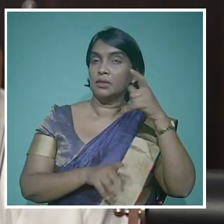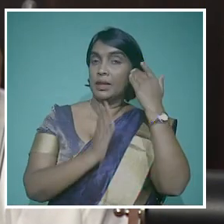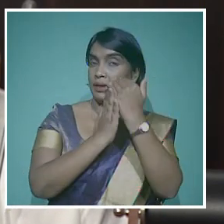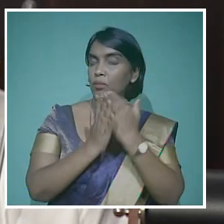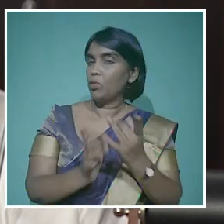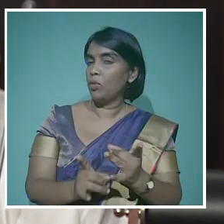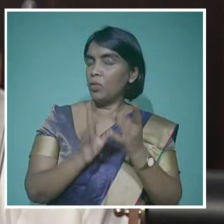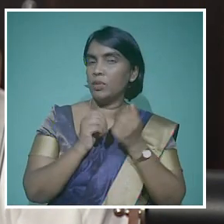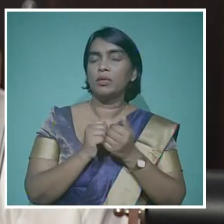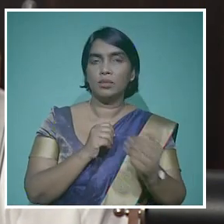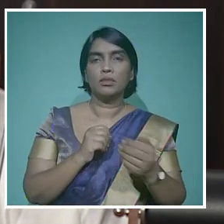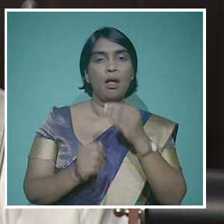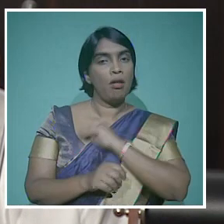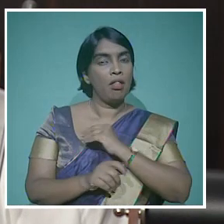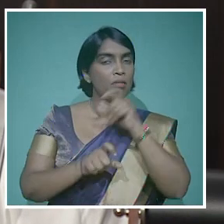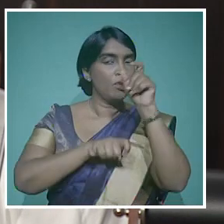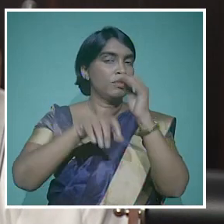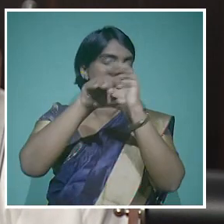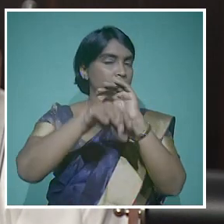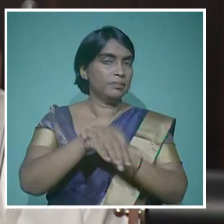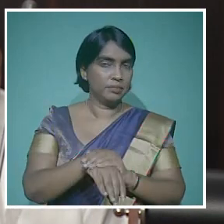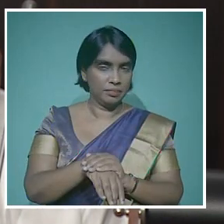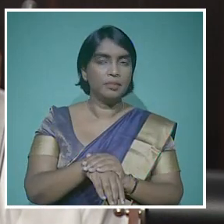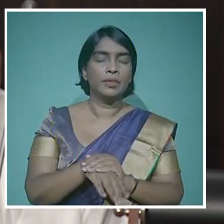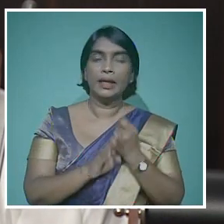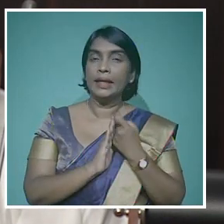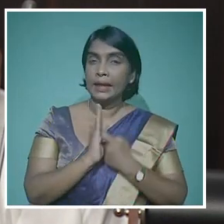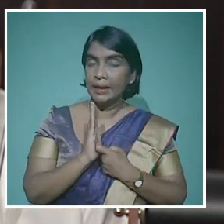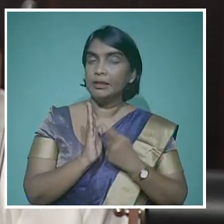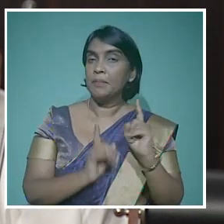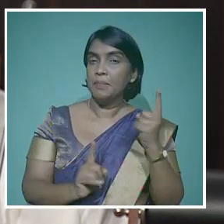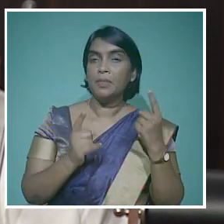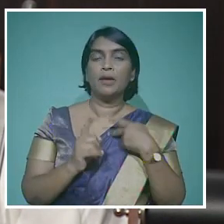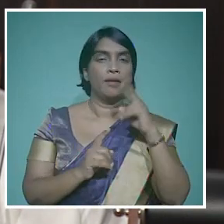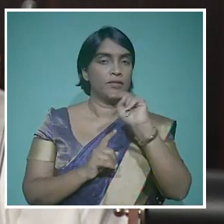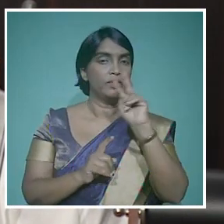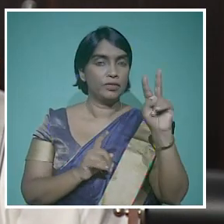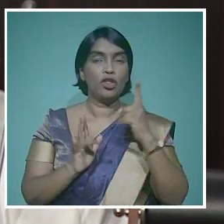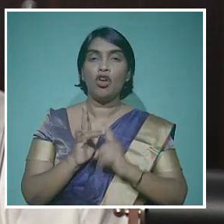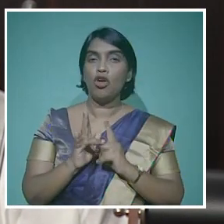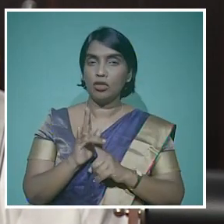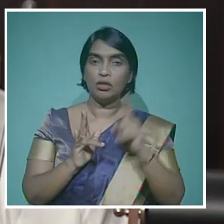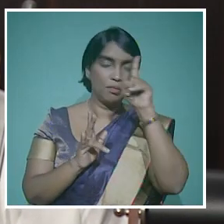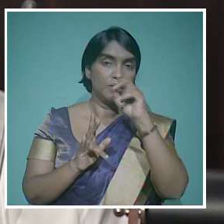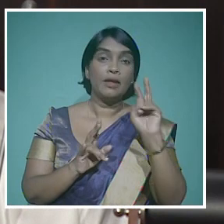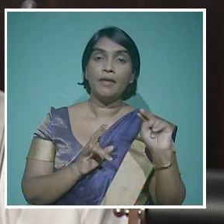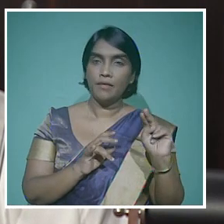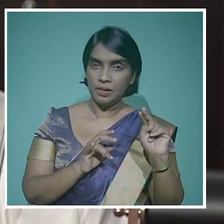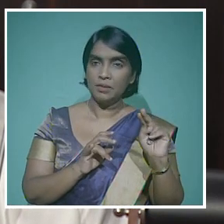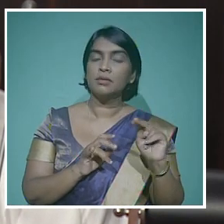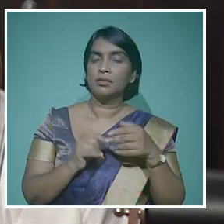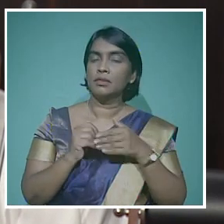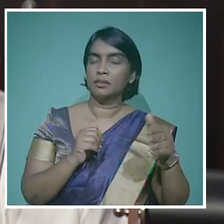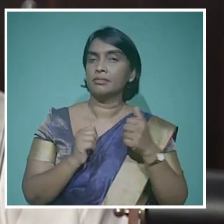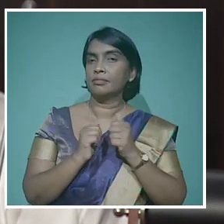මත පදනම්ව ප්‍රතිලාභින් හඳුනා ගැනීමේ නෛතික නියෝග 2022 ඔක්තෝබර් මාස 20 දින වන විට